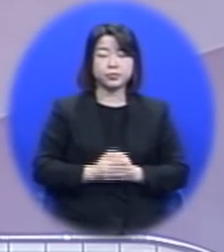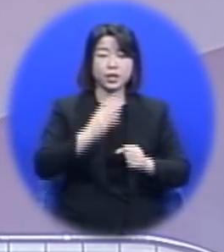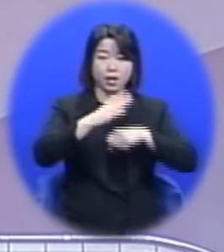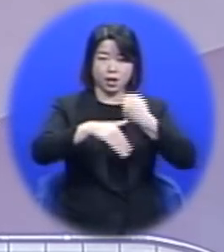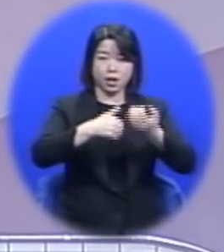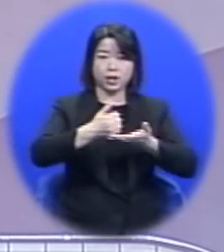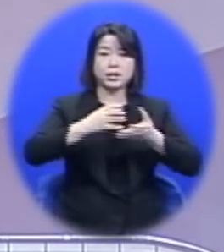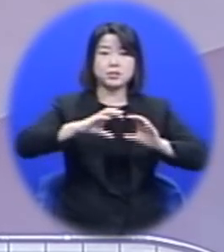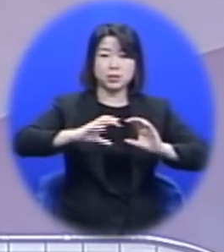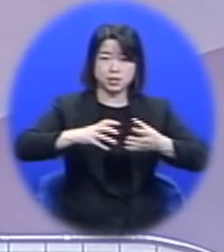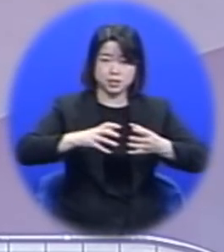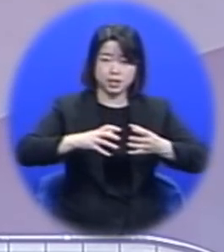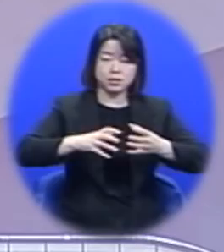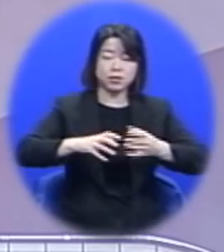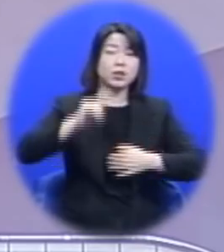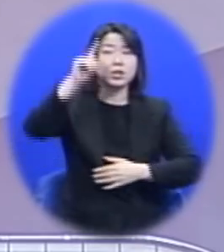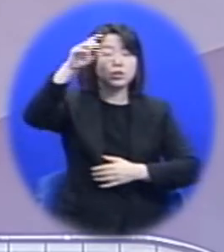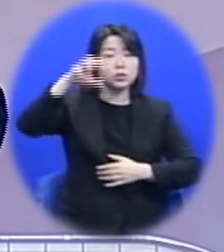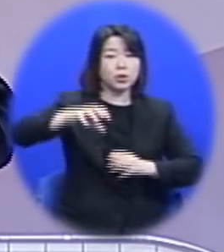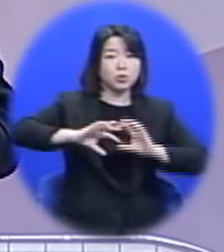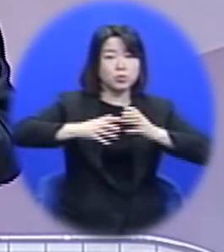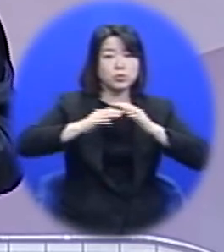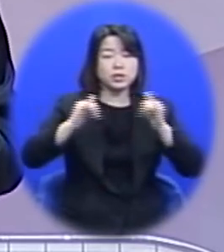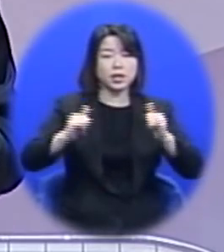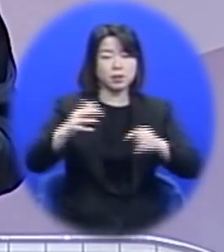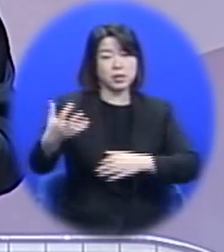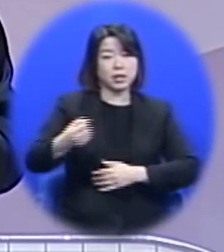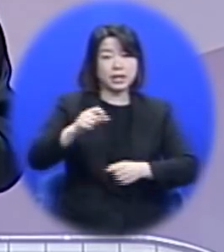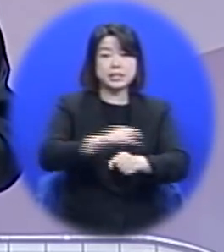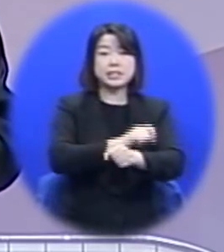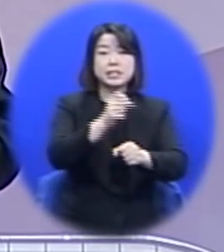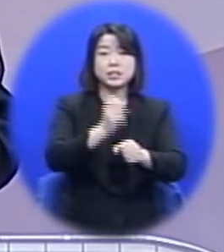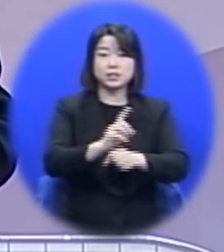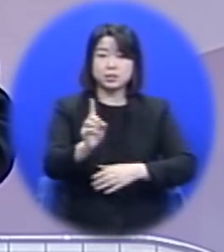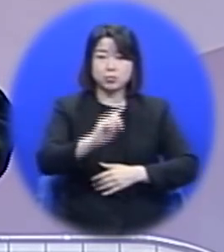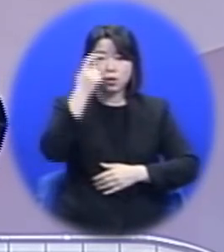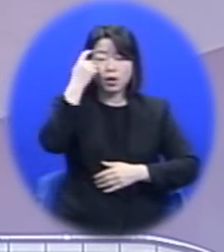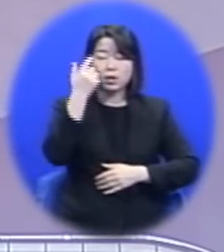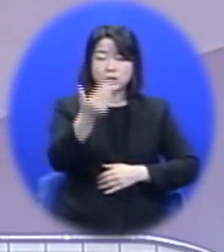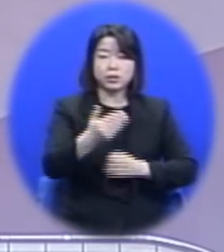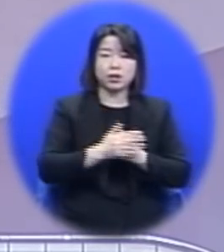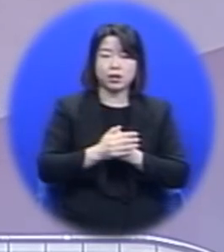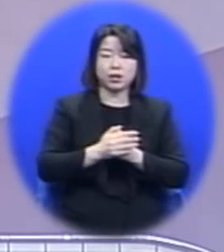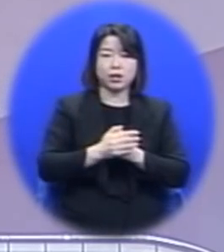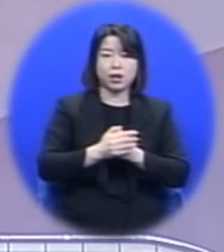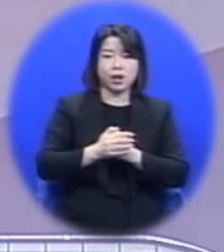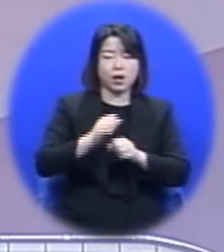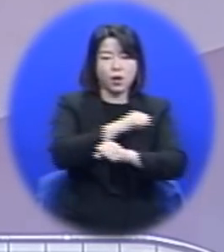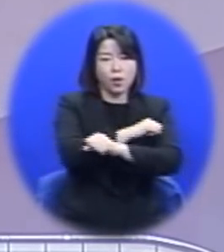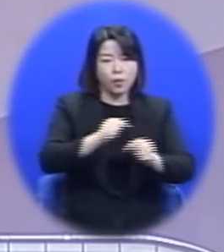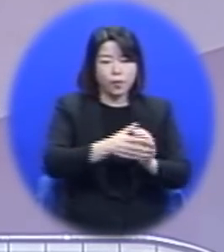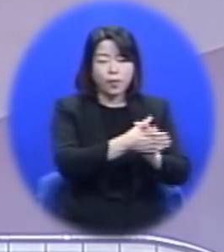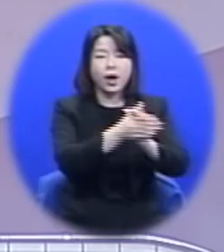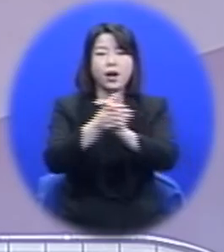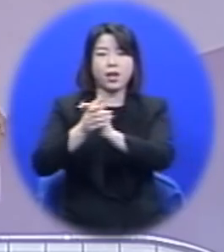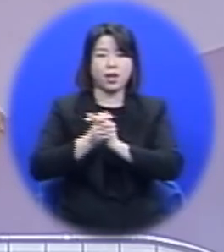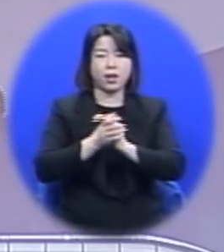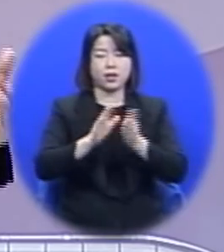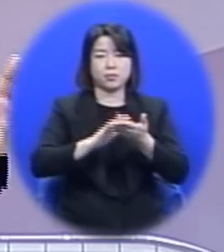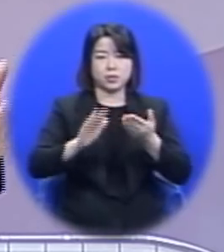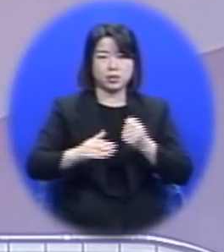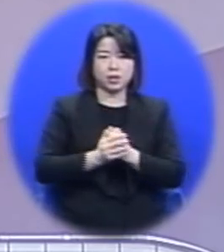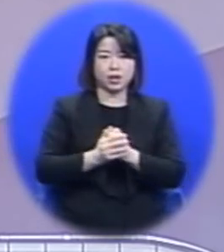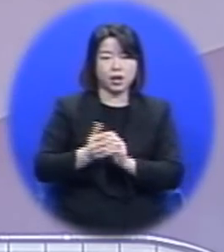하나님의 자녀, 천국 백성이 가지고 있는 특징이 뭔지 아십니까? 화해예요. 우리는